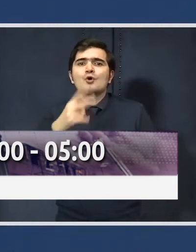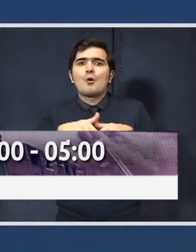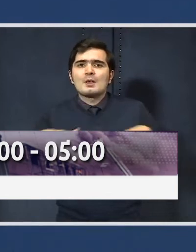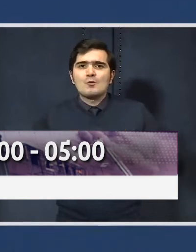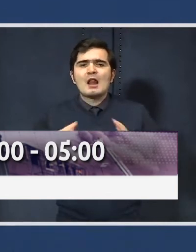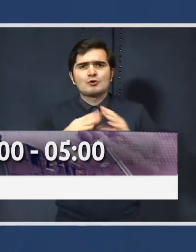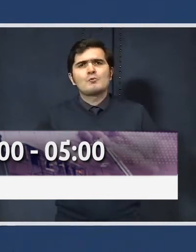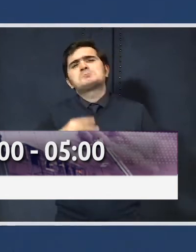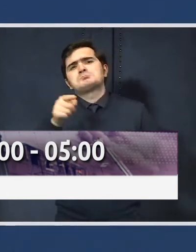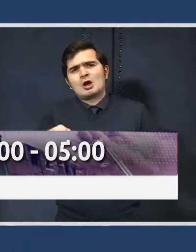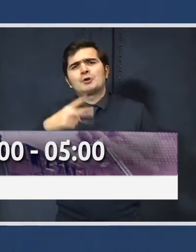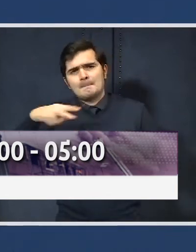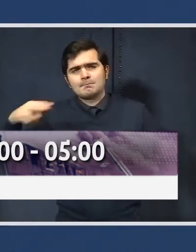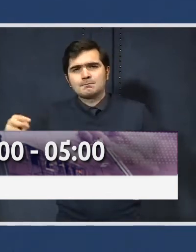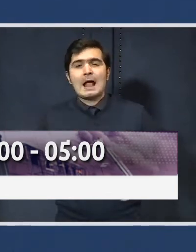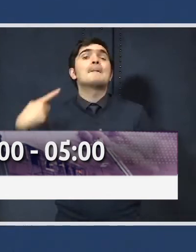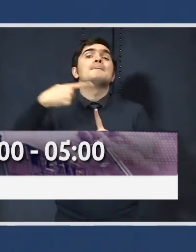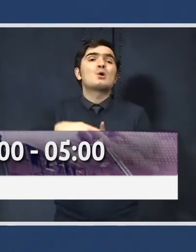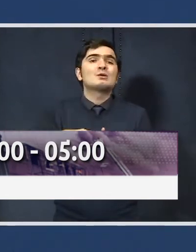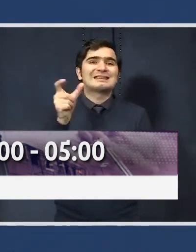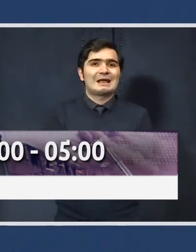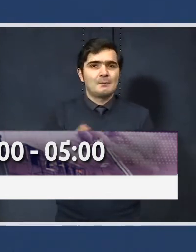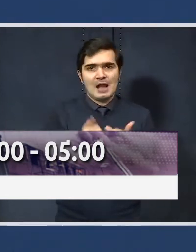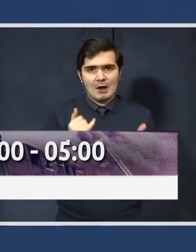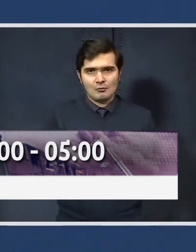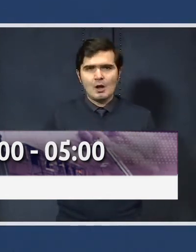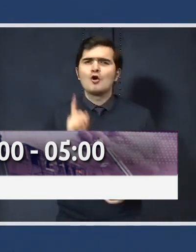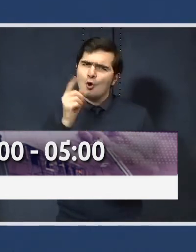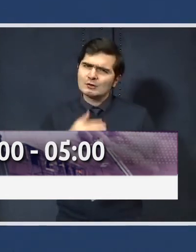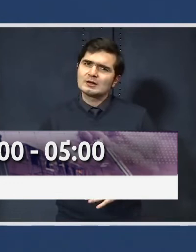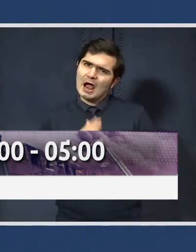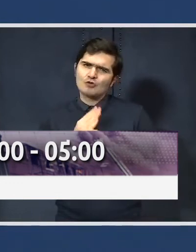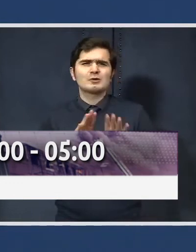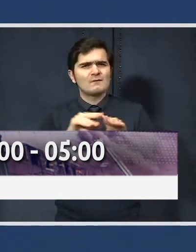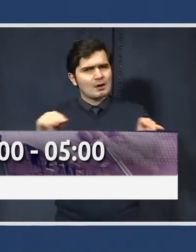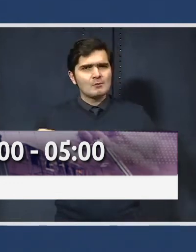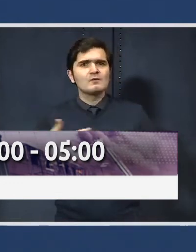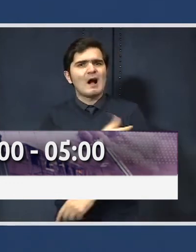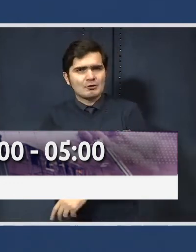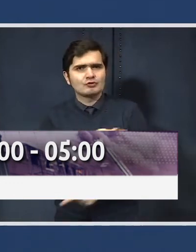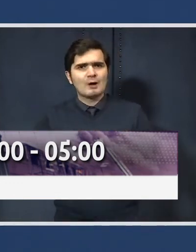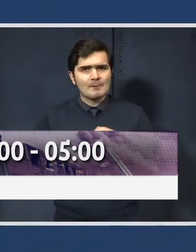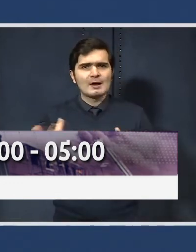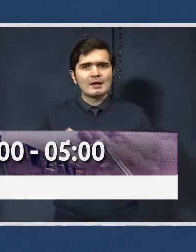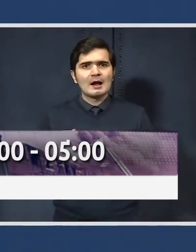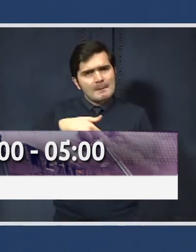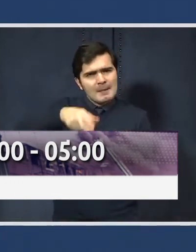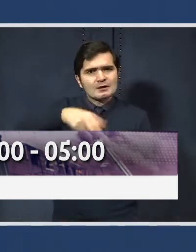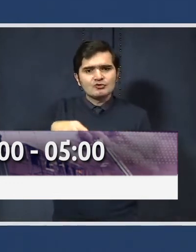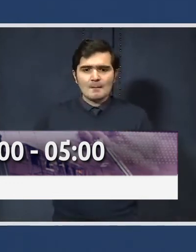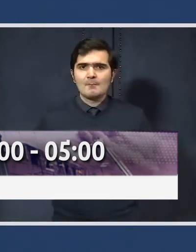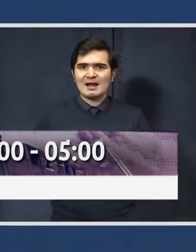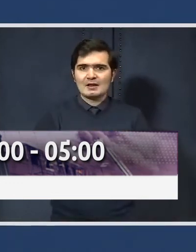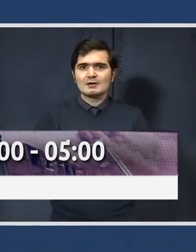mine așa departe Deci în plus față de ce avem până acum îți va ajuta foarte mult ca banii aceea care merge în paralel cu aceste